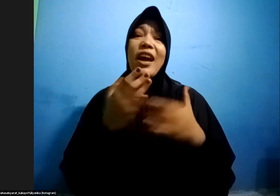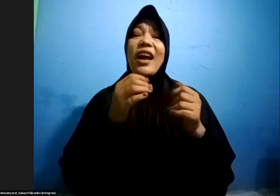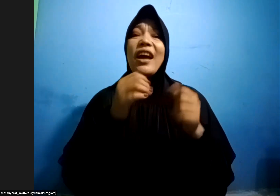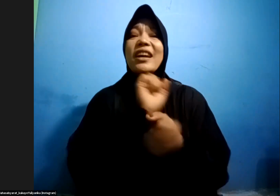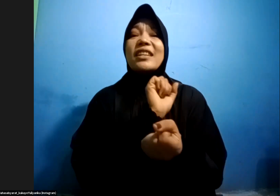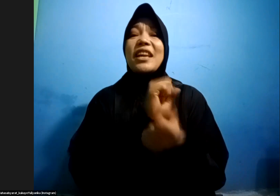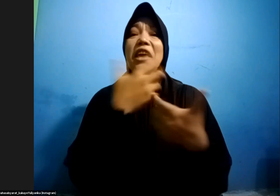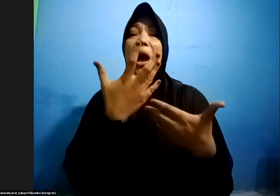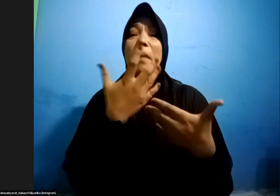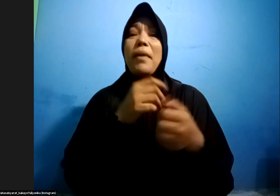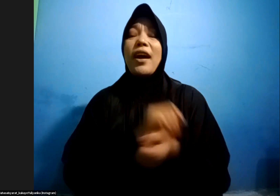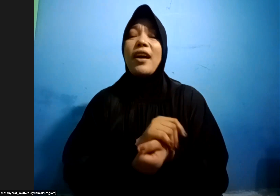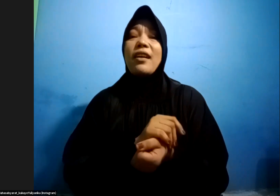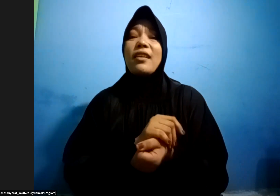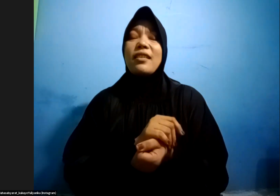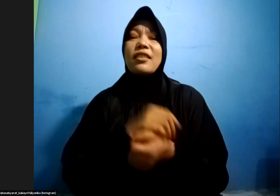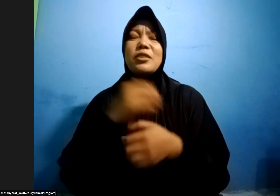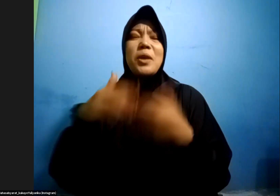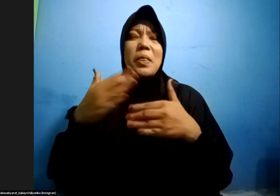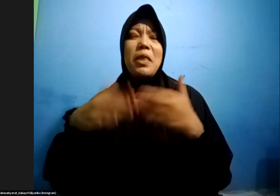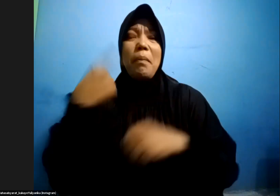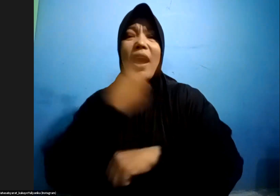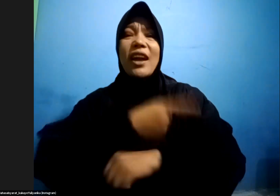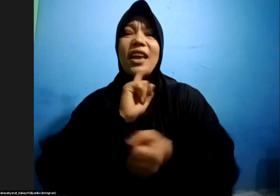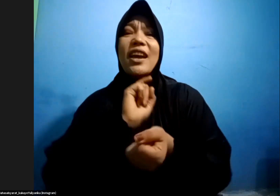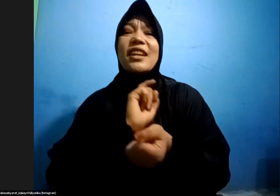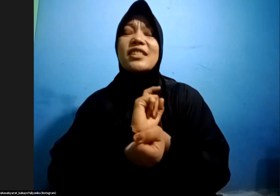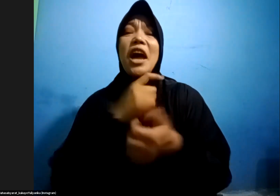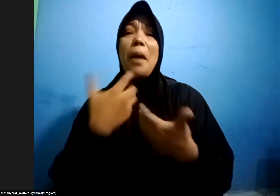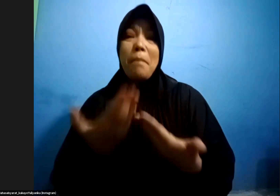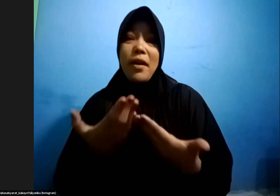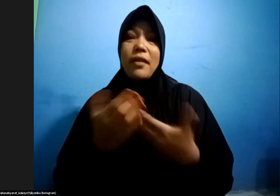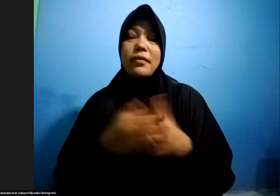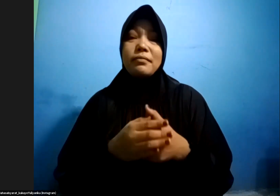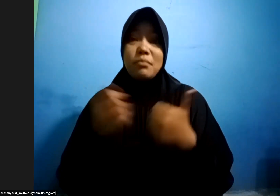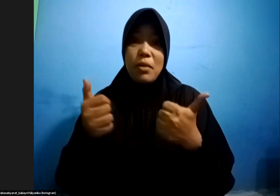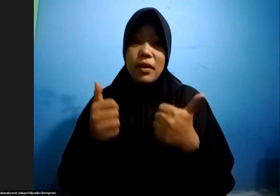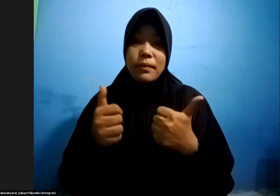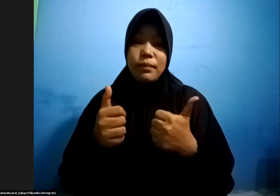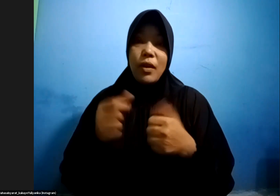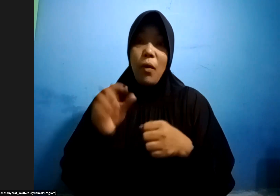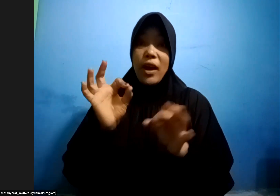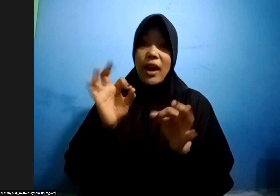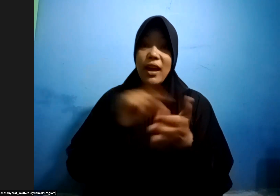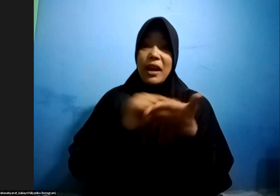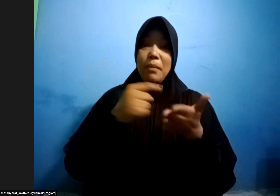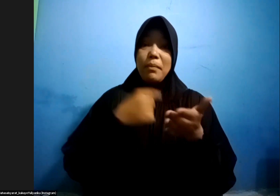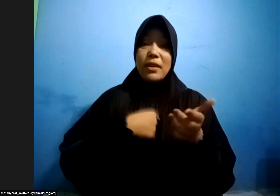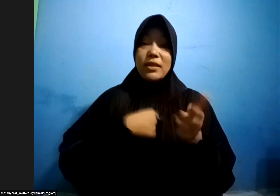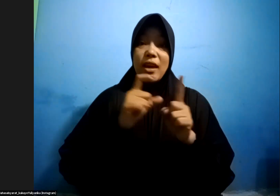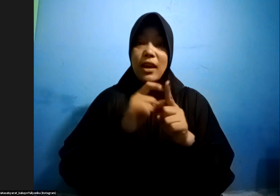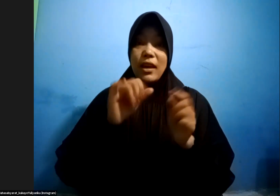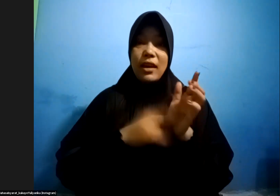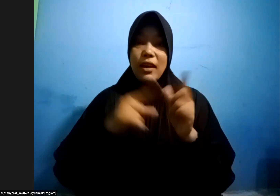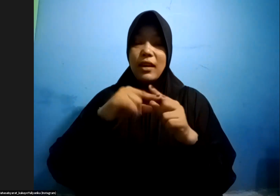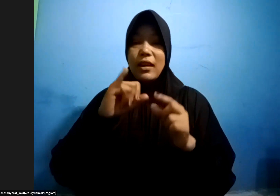terus kegiatan sehari-harinya. Boleh bercerita kepada kami? Mangga, Dok. Ya, saya Dini Hidayat. Saya bekerja